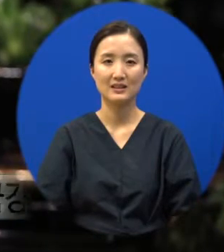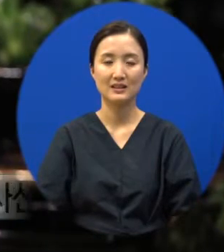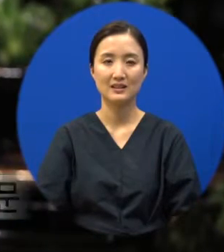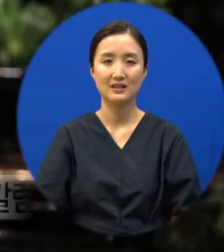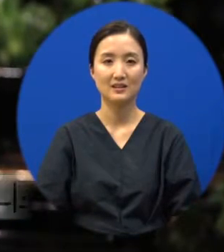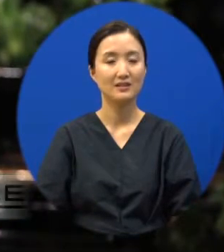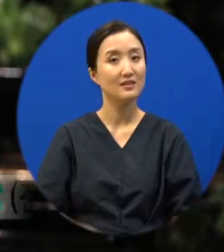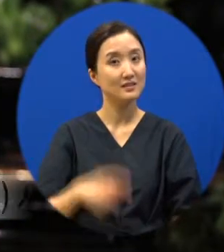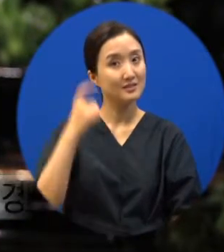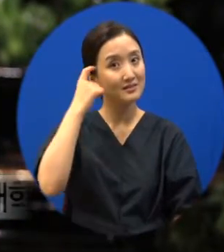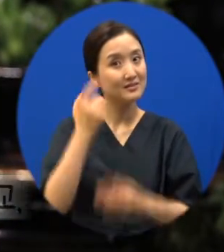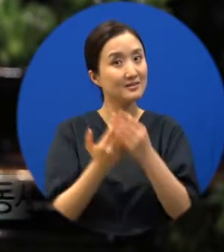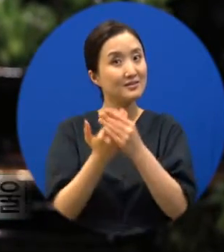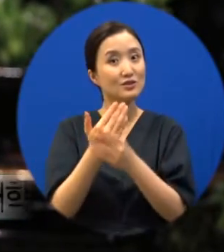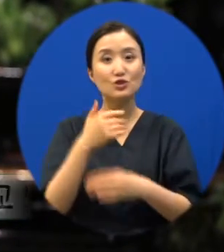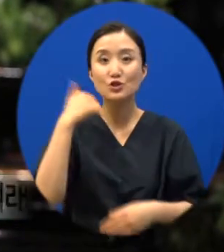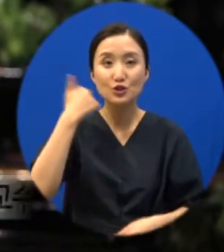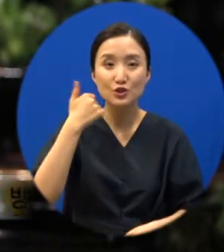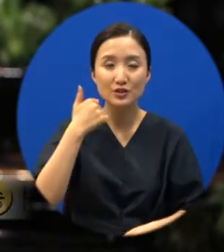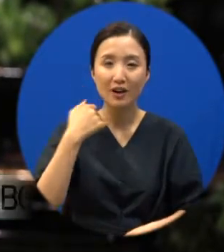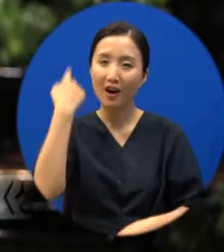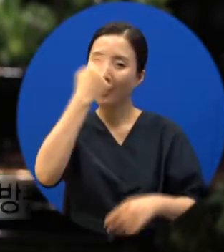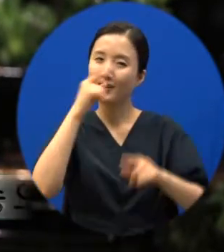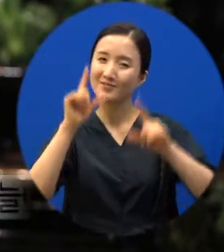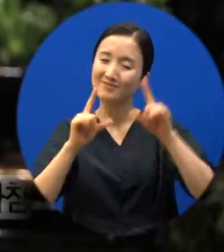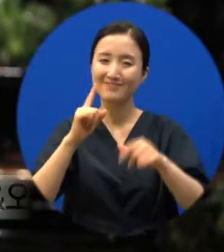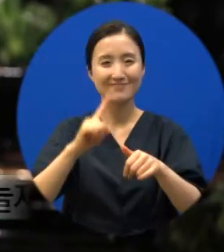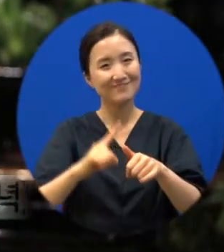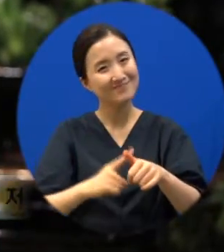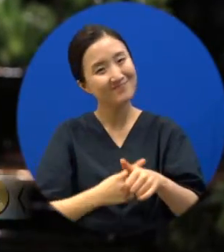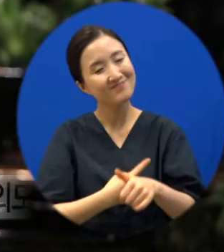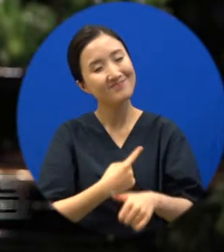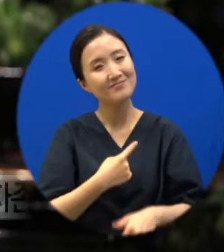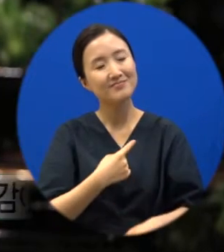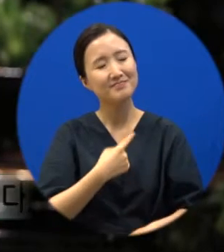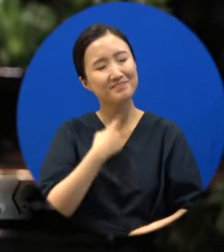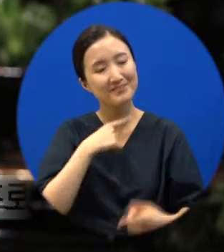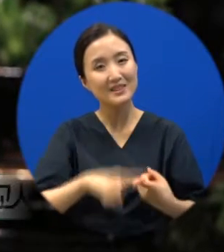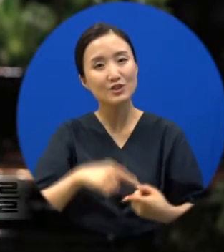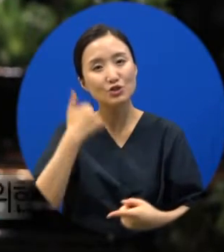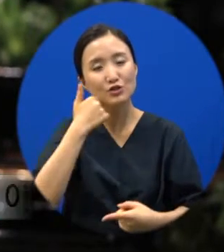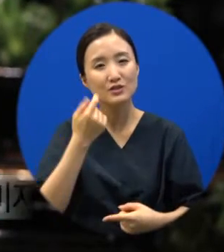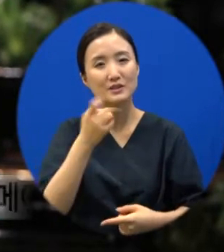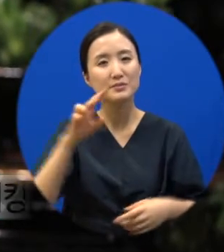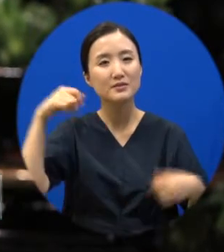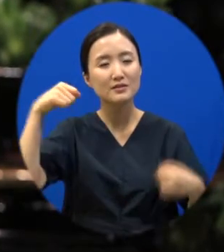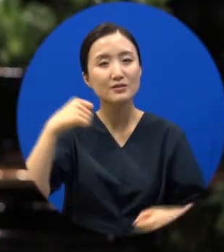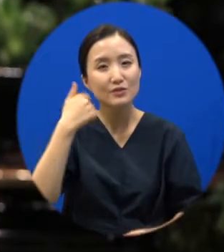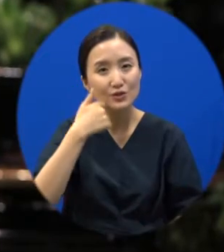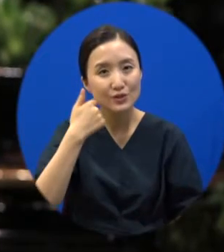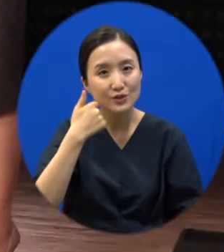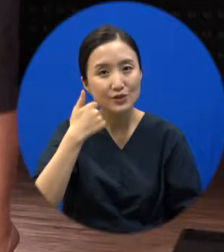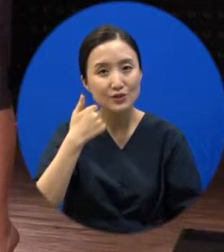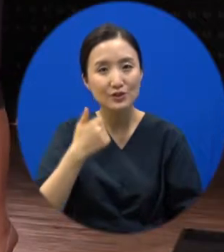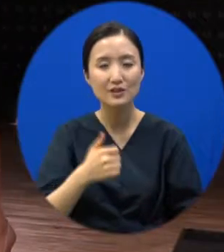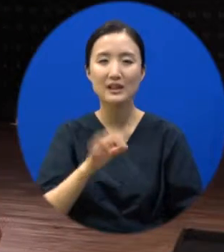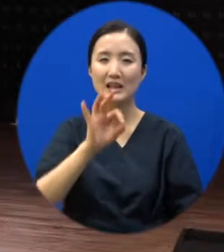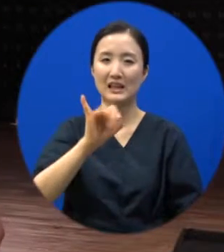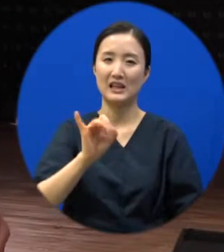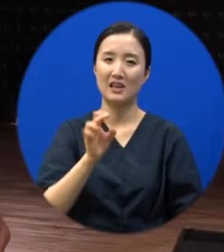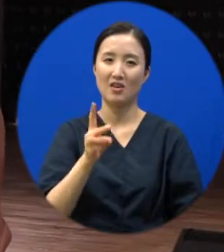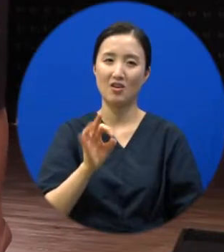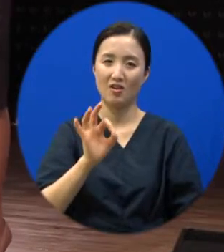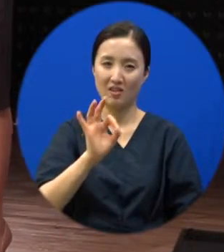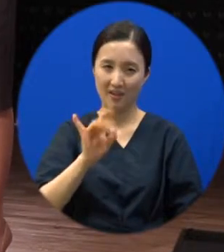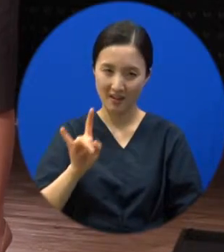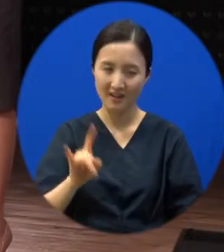그런 분 생각나는 분 계세요? 연예인 중에 자연스러운 이미지를 가진 사람? 누가 있죠?